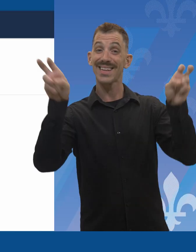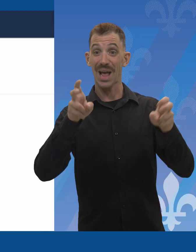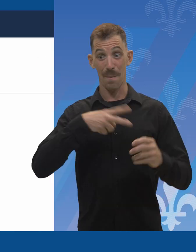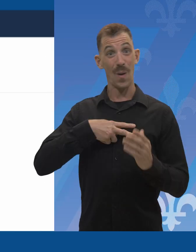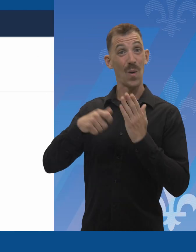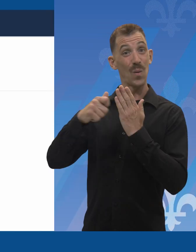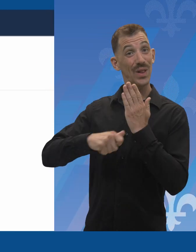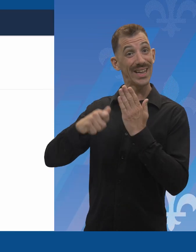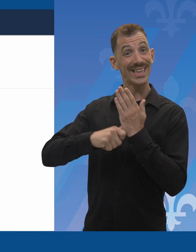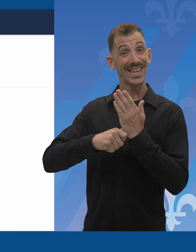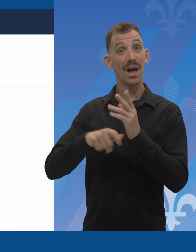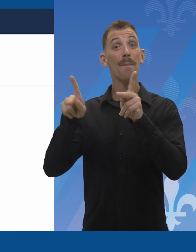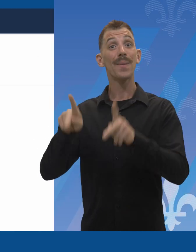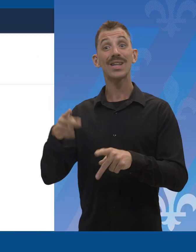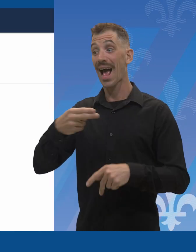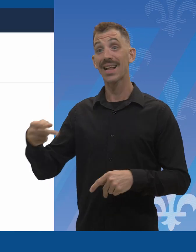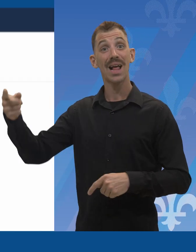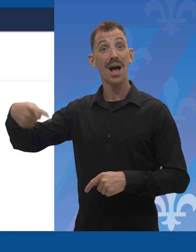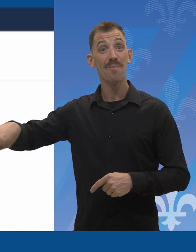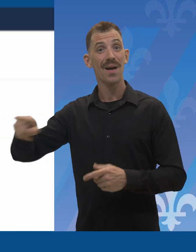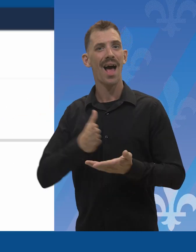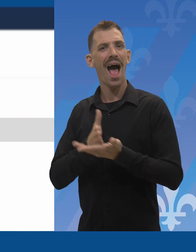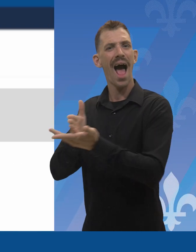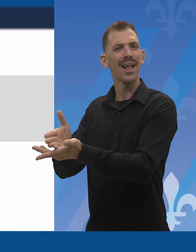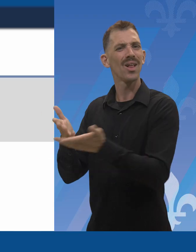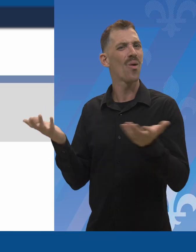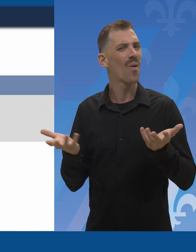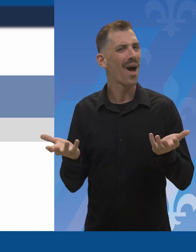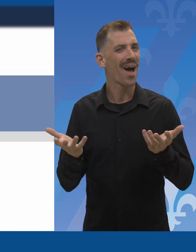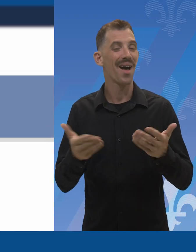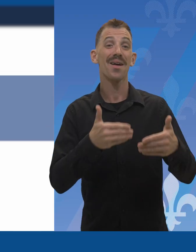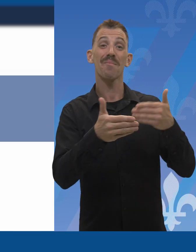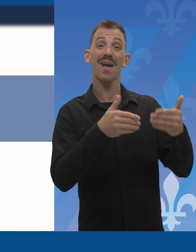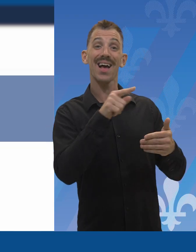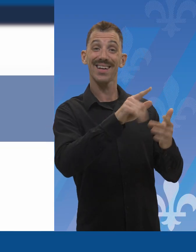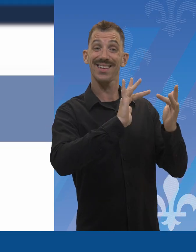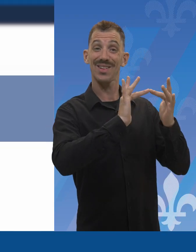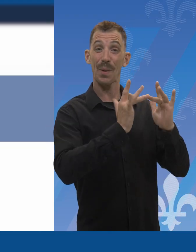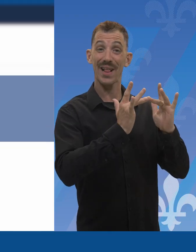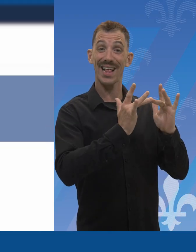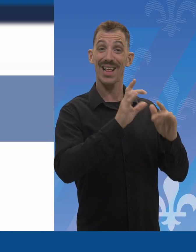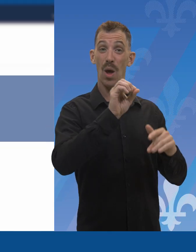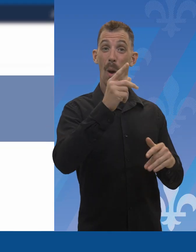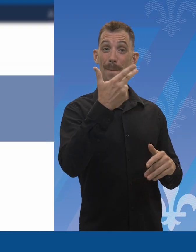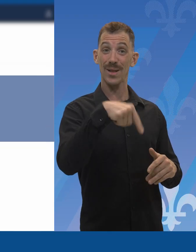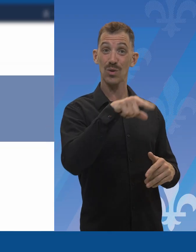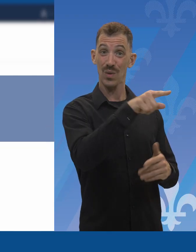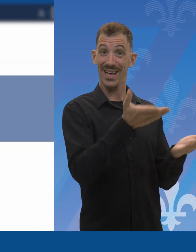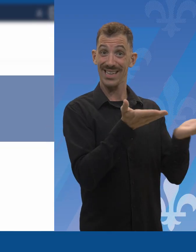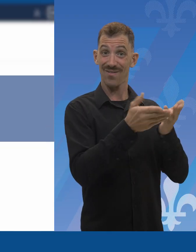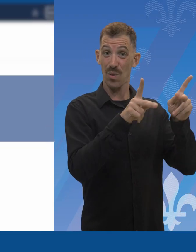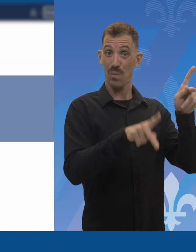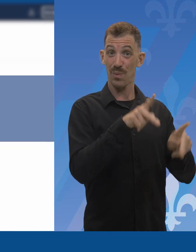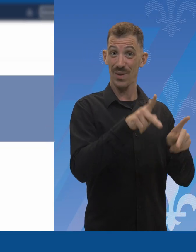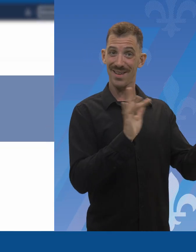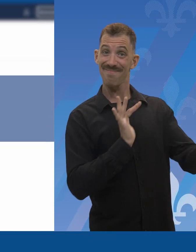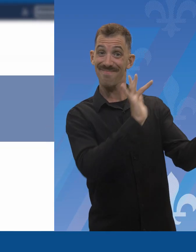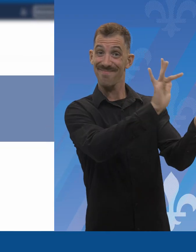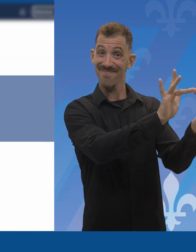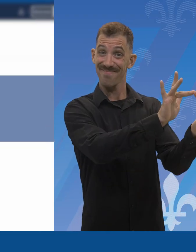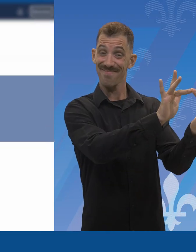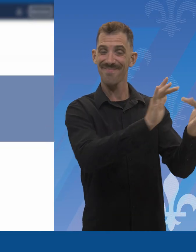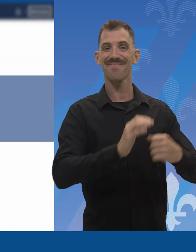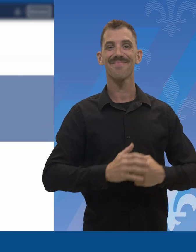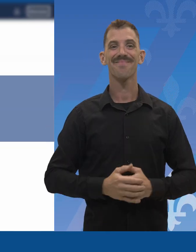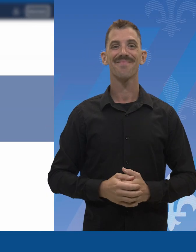Mon dossier, Aide pour les personnes handicapées, est un espace numérique vous offrant une façon additionnelle de communiquer avec les services à la population de l'Office